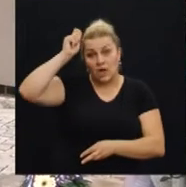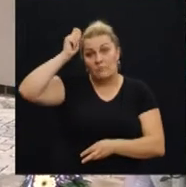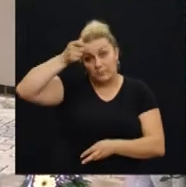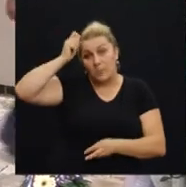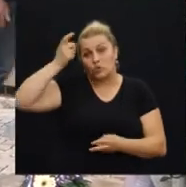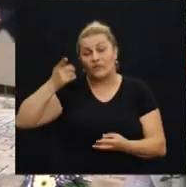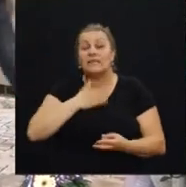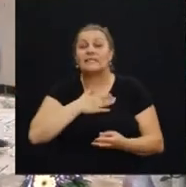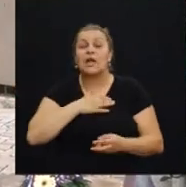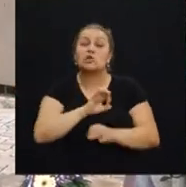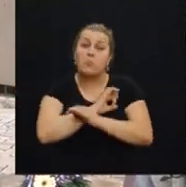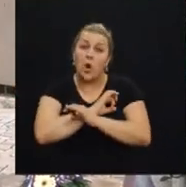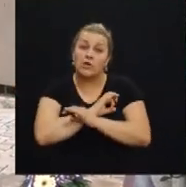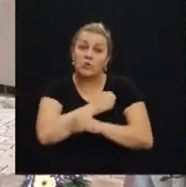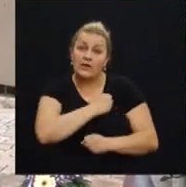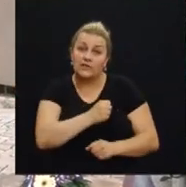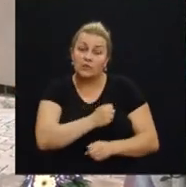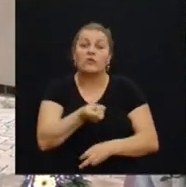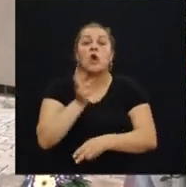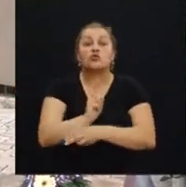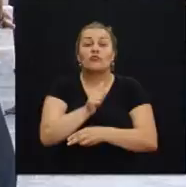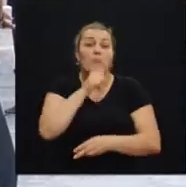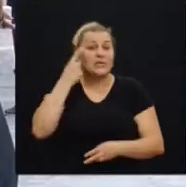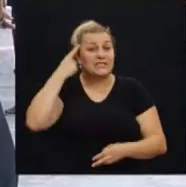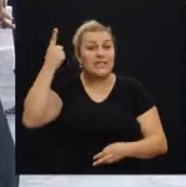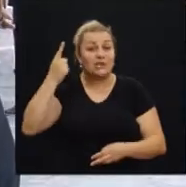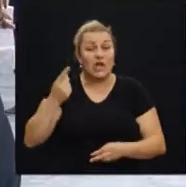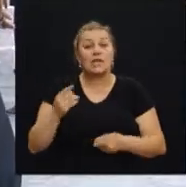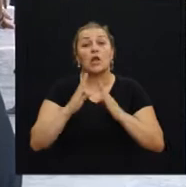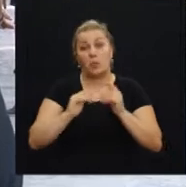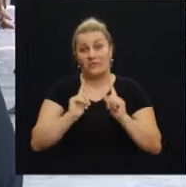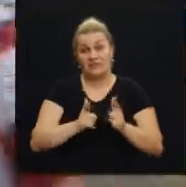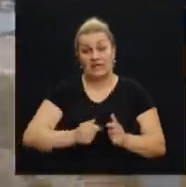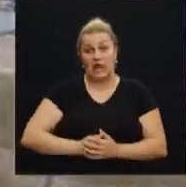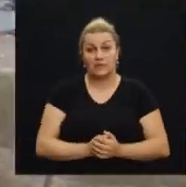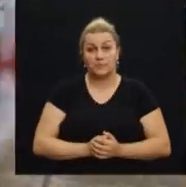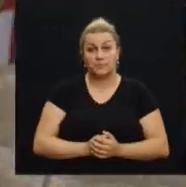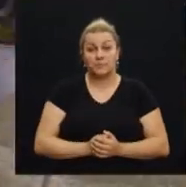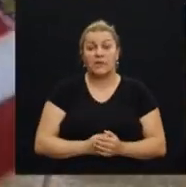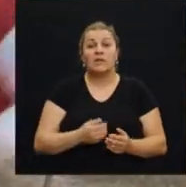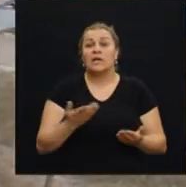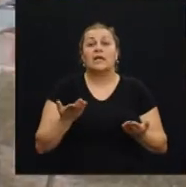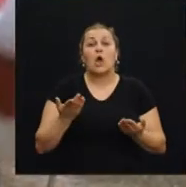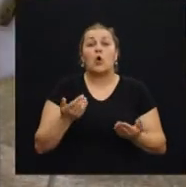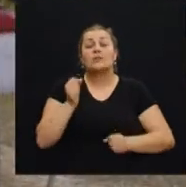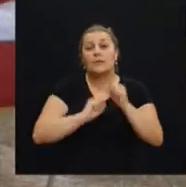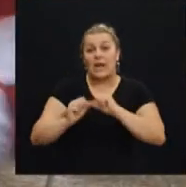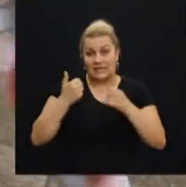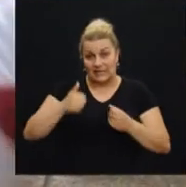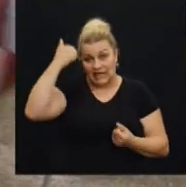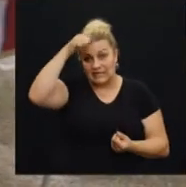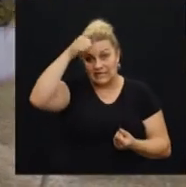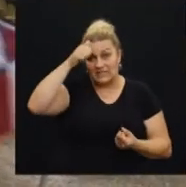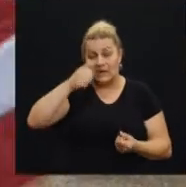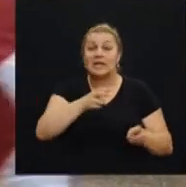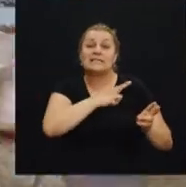na naše poginule vitezove, čuvamo normalno i sjećanje na domovinski rat. Kako god se branitelji danas nazivali, ipak je